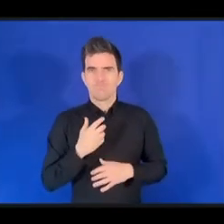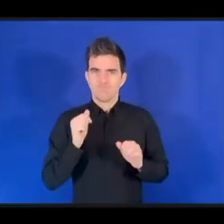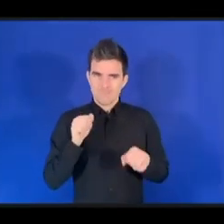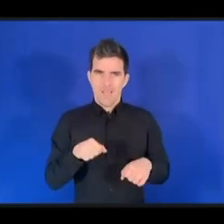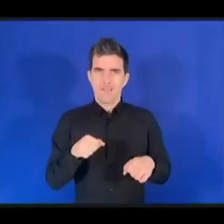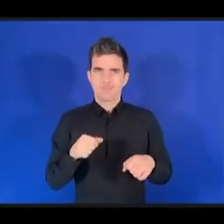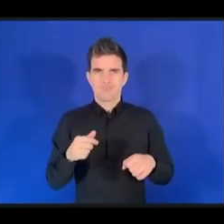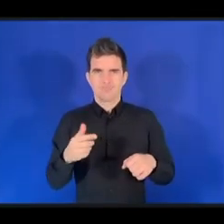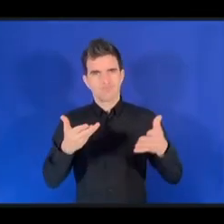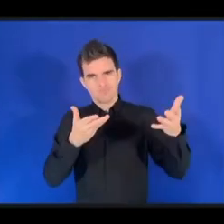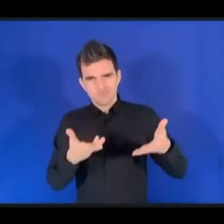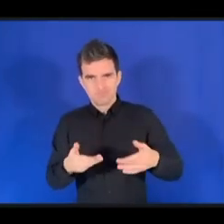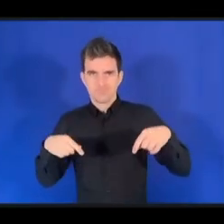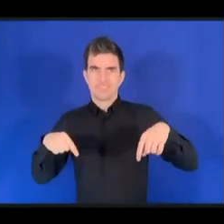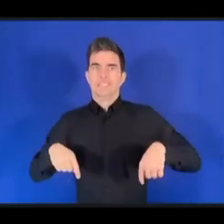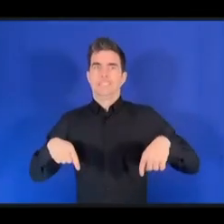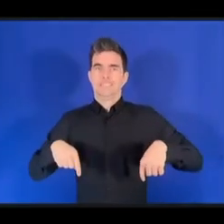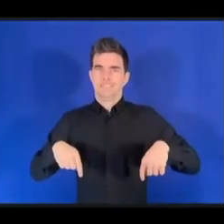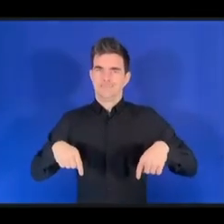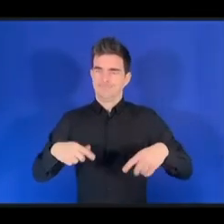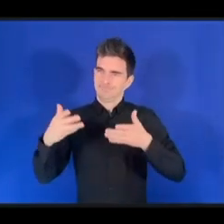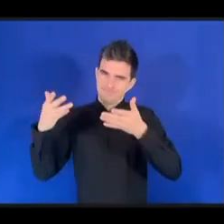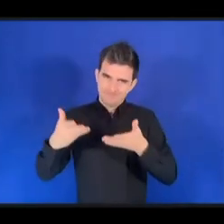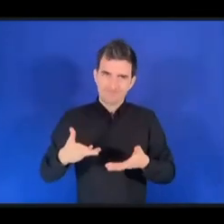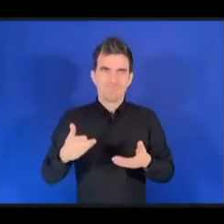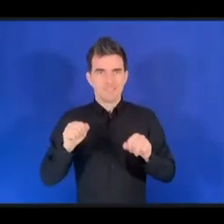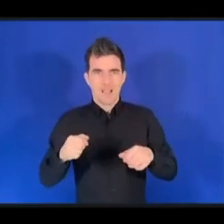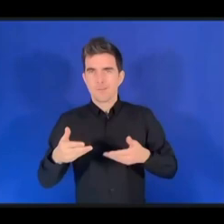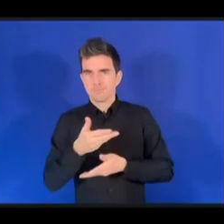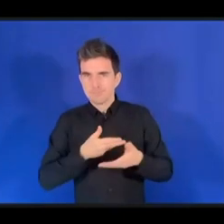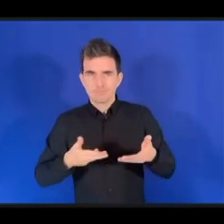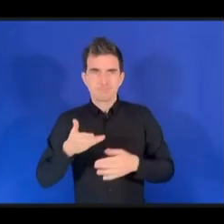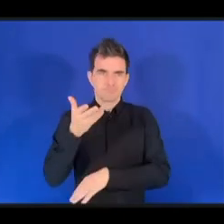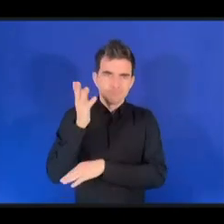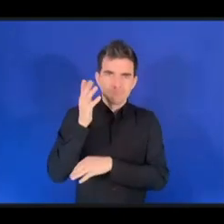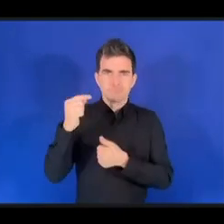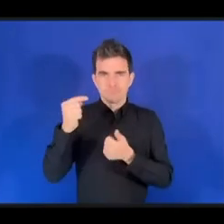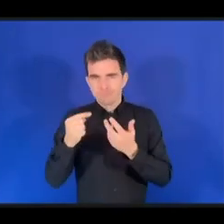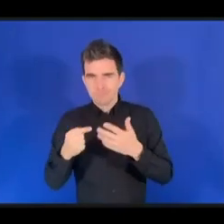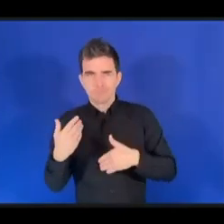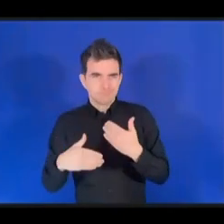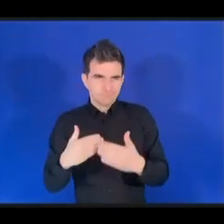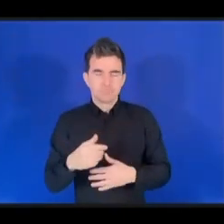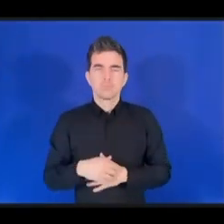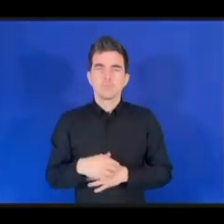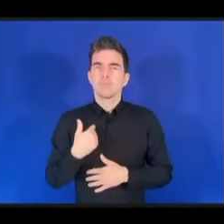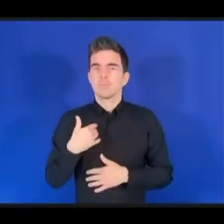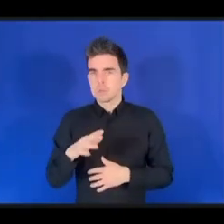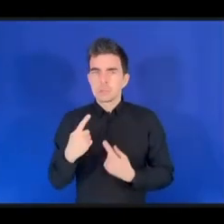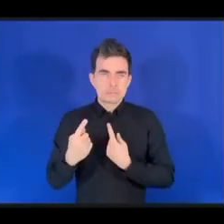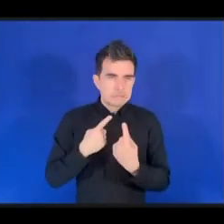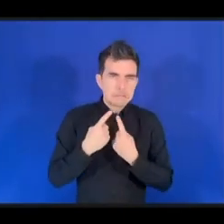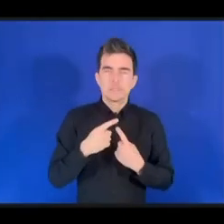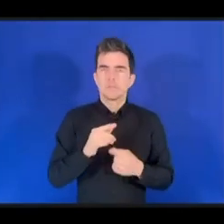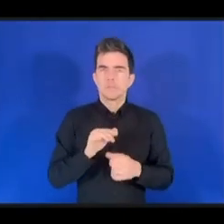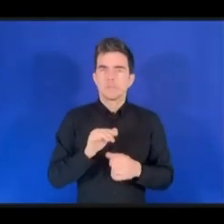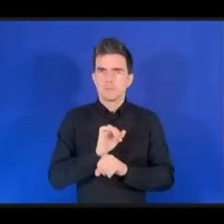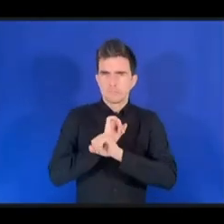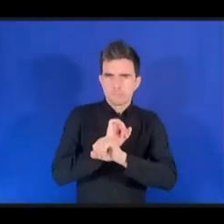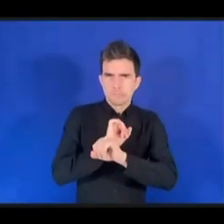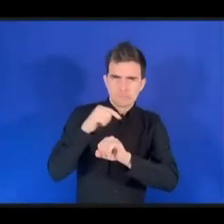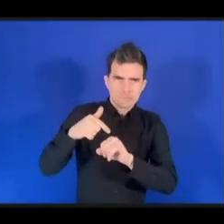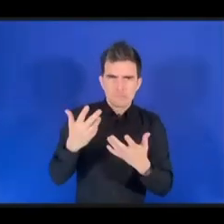いただきましたこれを景気に銃で開かれたインターネットの発展